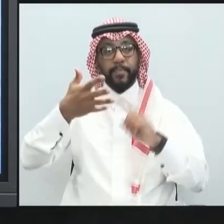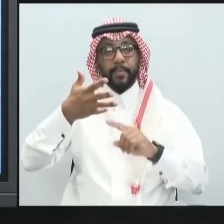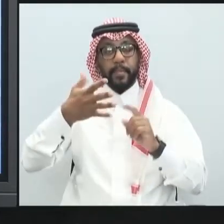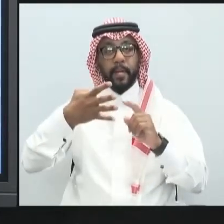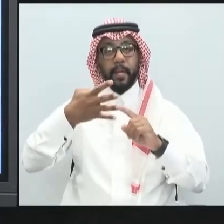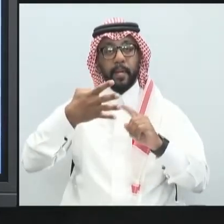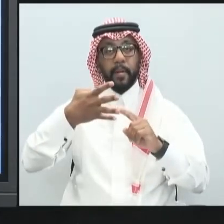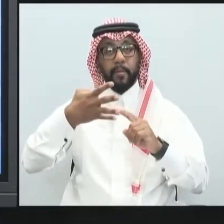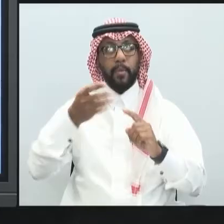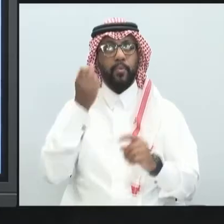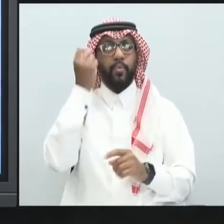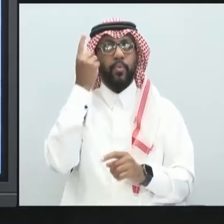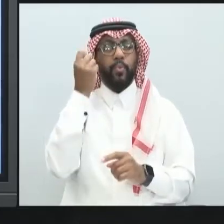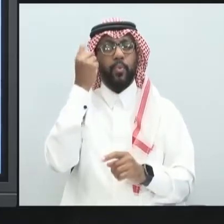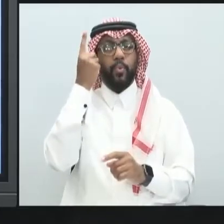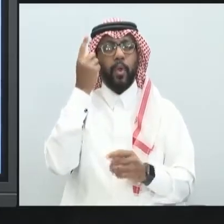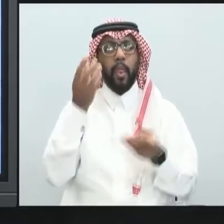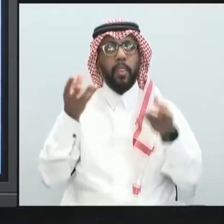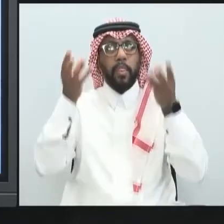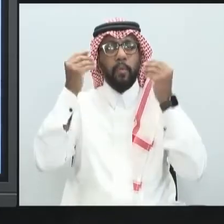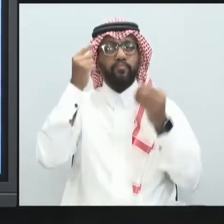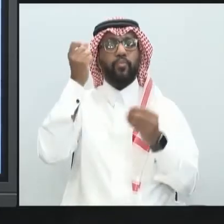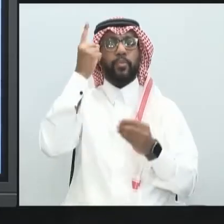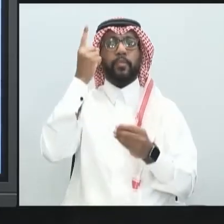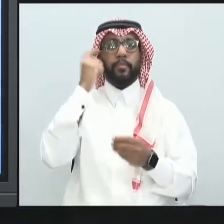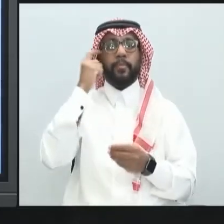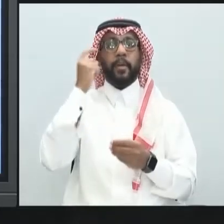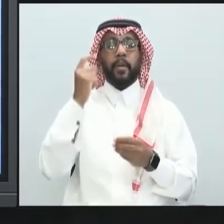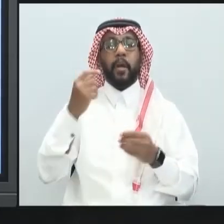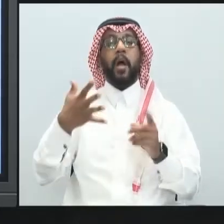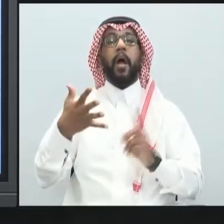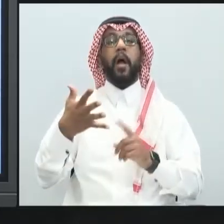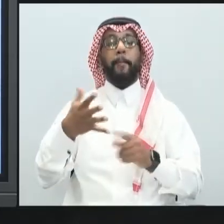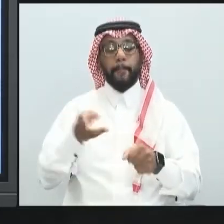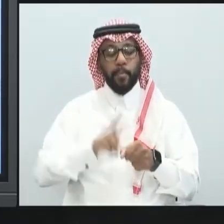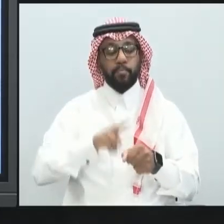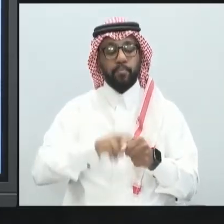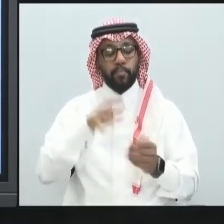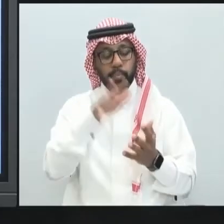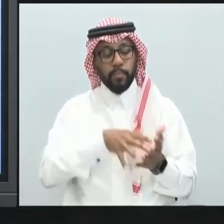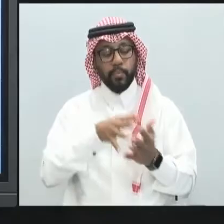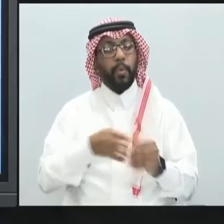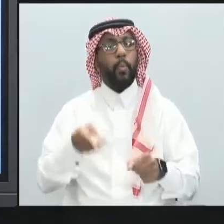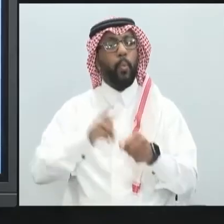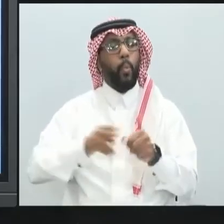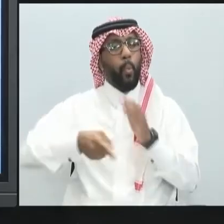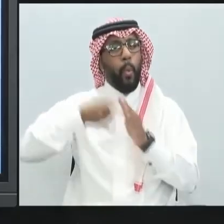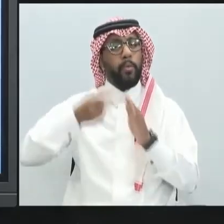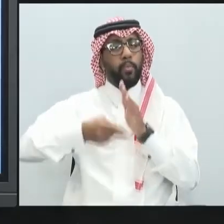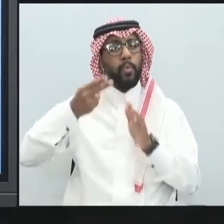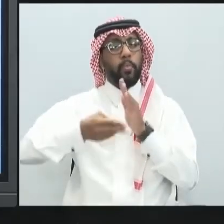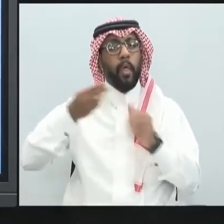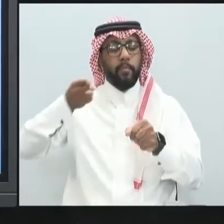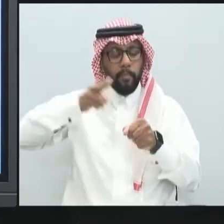ثم استذكر واخيرا اراجع هذه هي